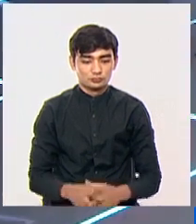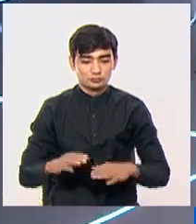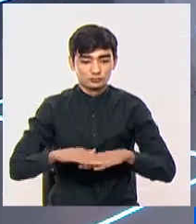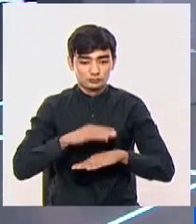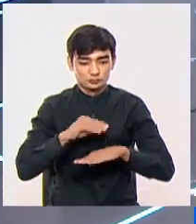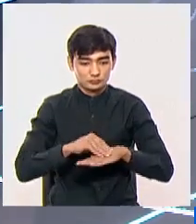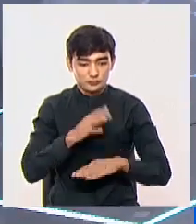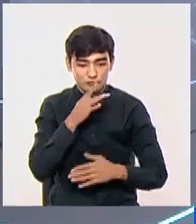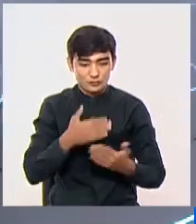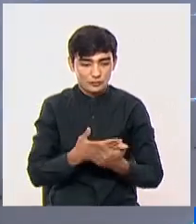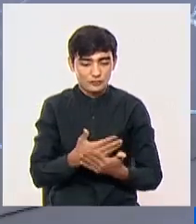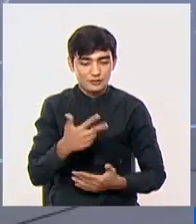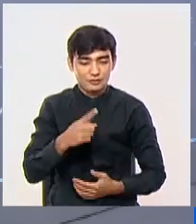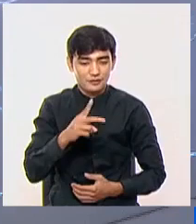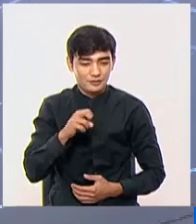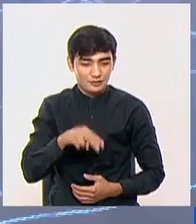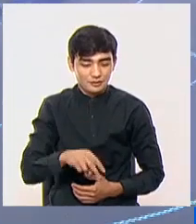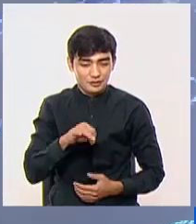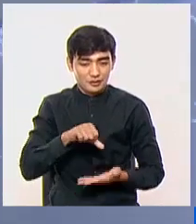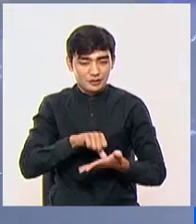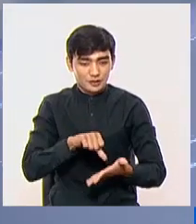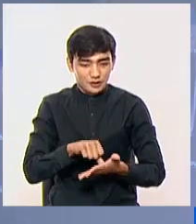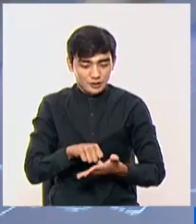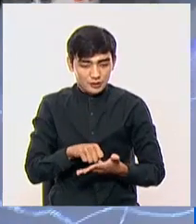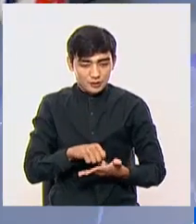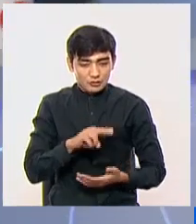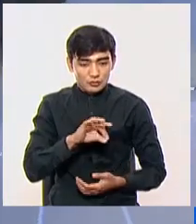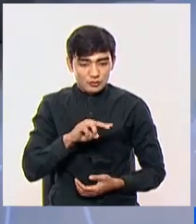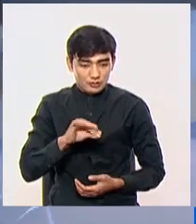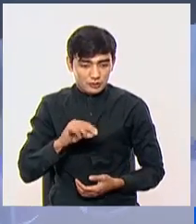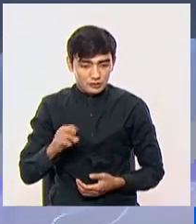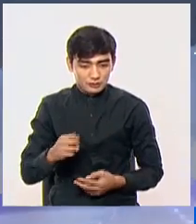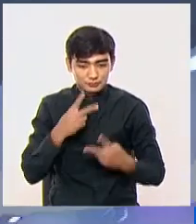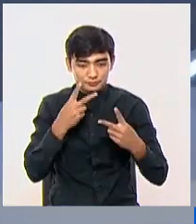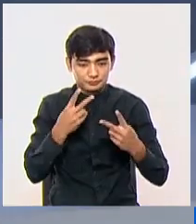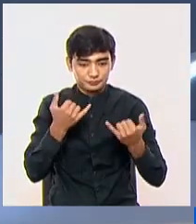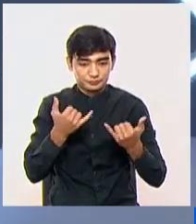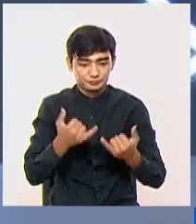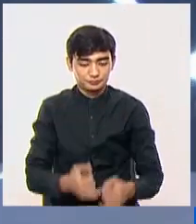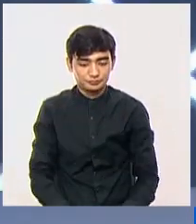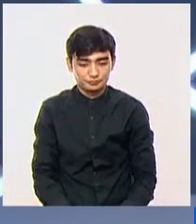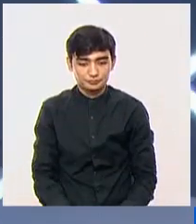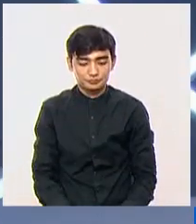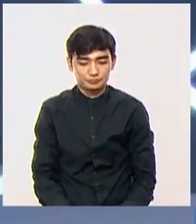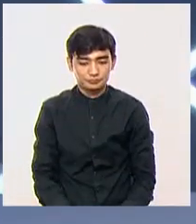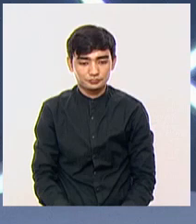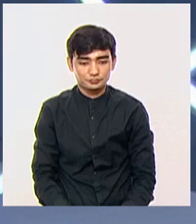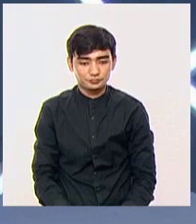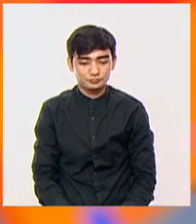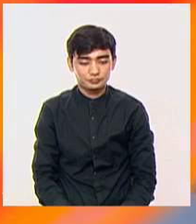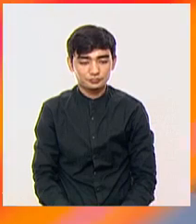Добрый вечер. Время новостей на 31-м канале. В студии Информбюро Полина Булава. И смотрите сегодня.